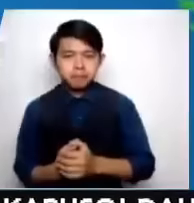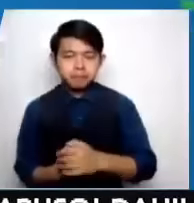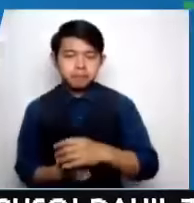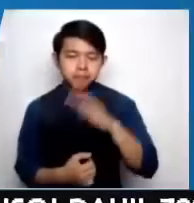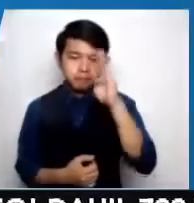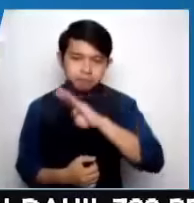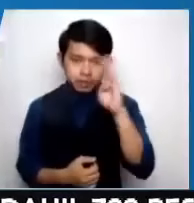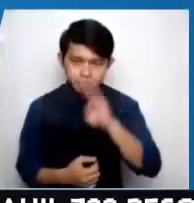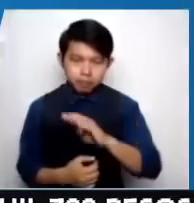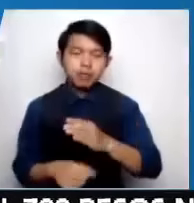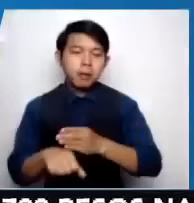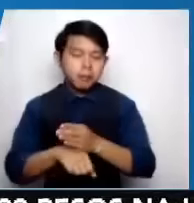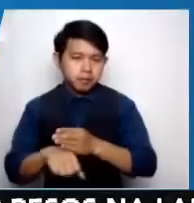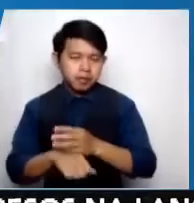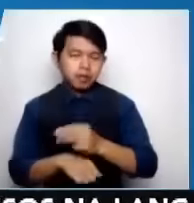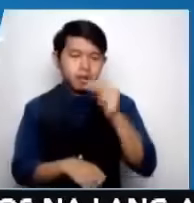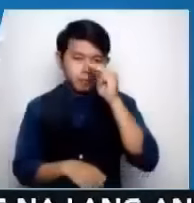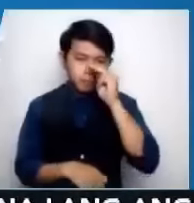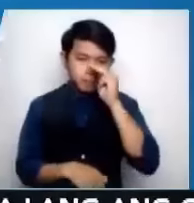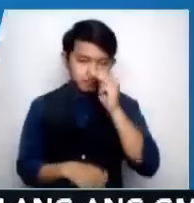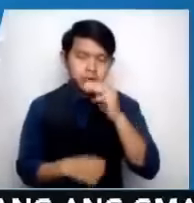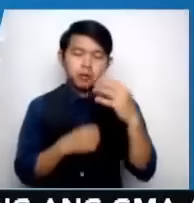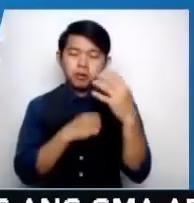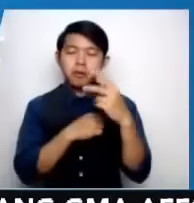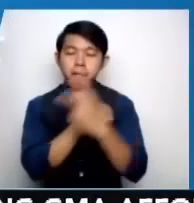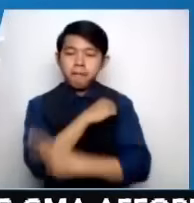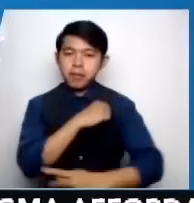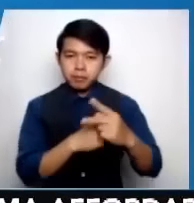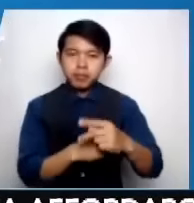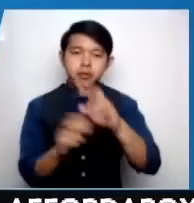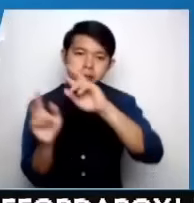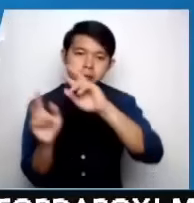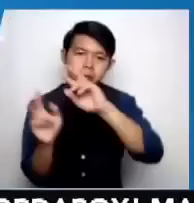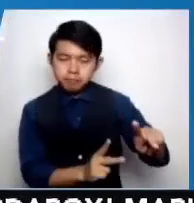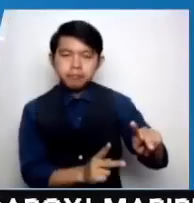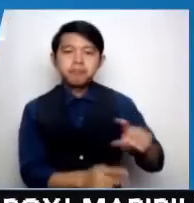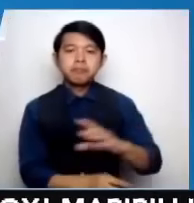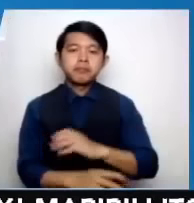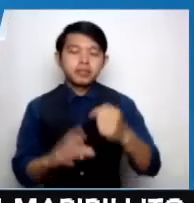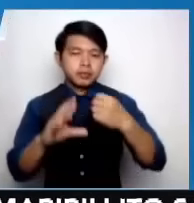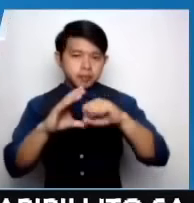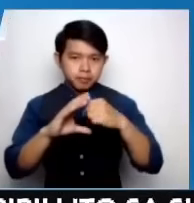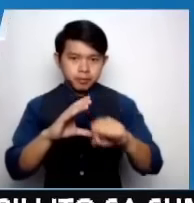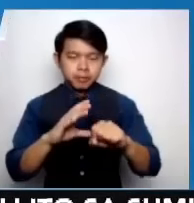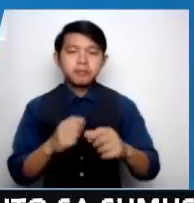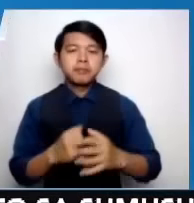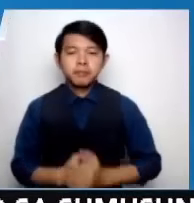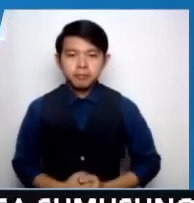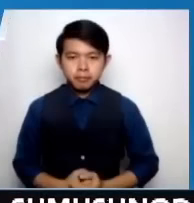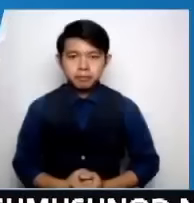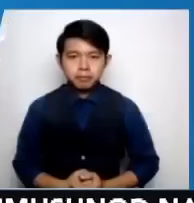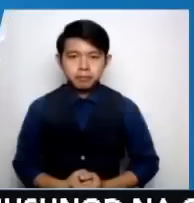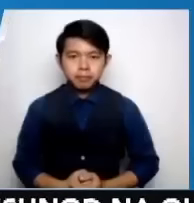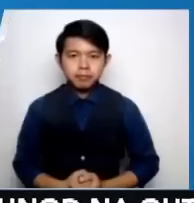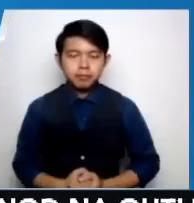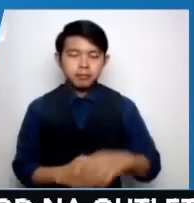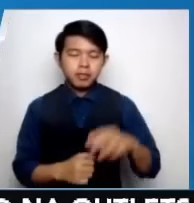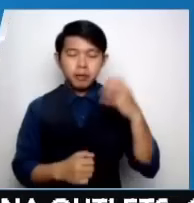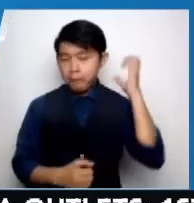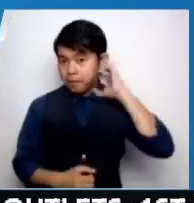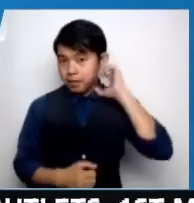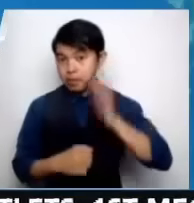Provinces, Palawan at Camarines Sur. Gayun din sa ilang bahagi ng Visayas, Northern Mindanao, Caraga, Davao Region at